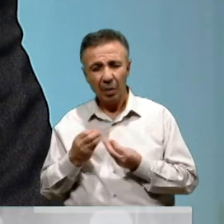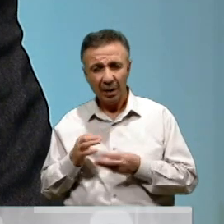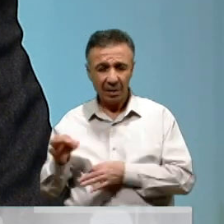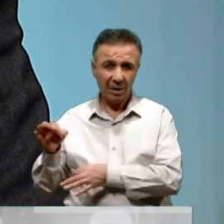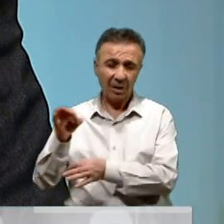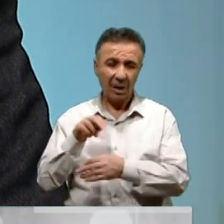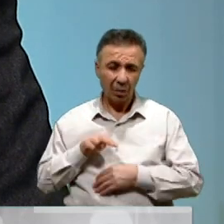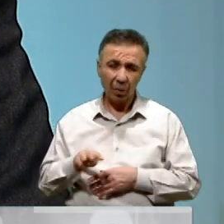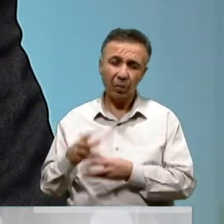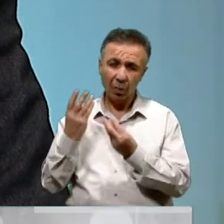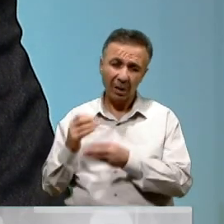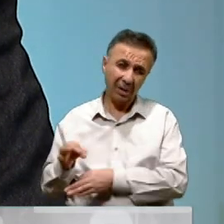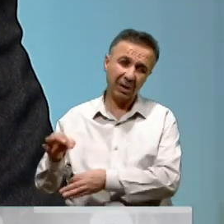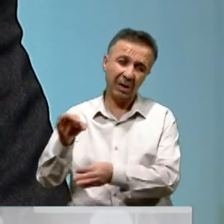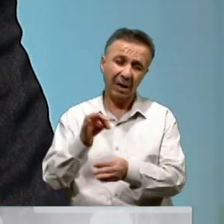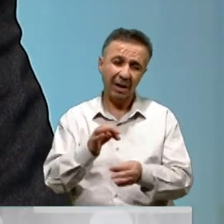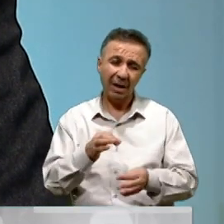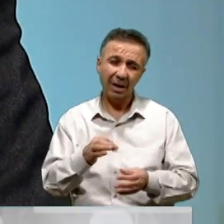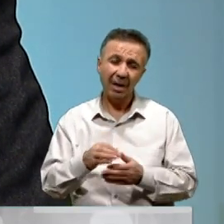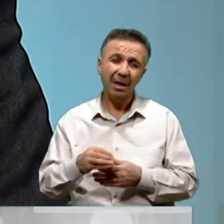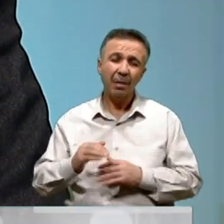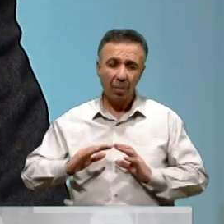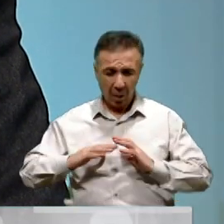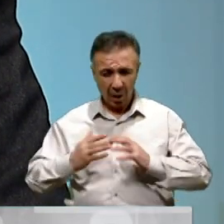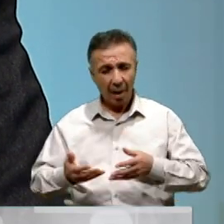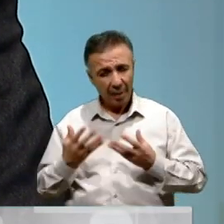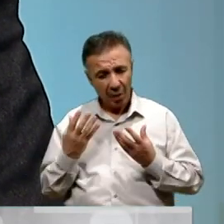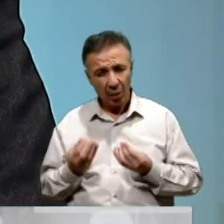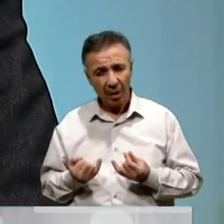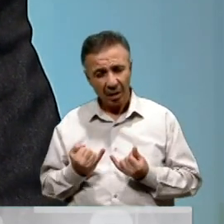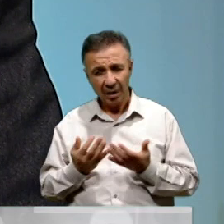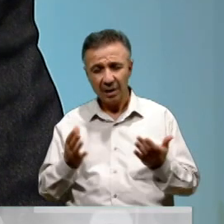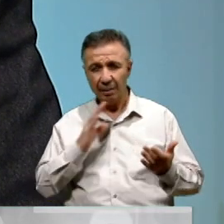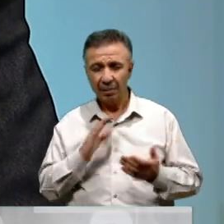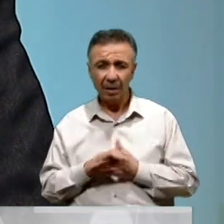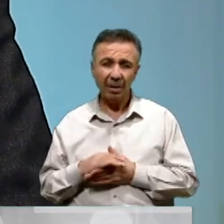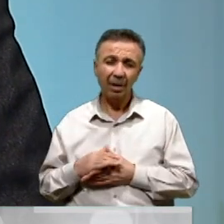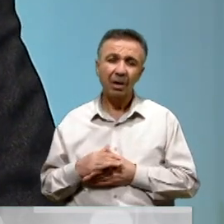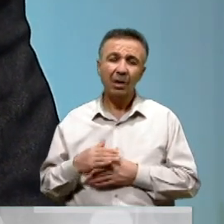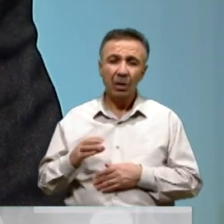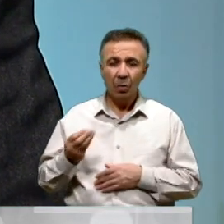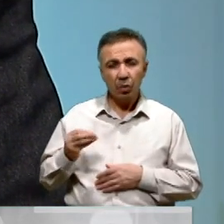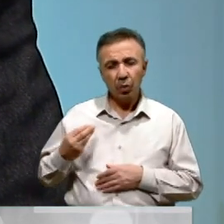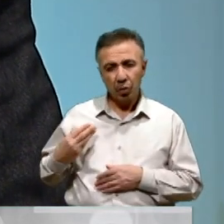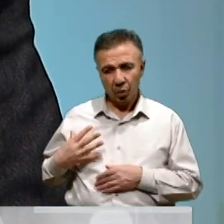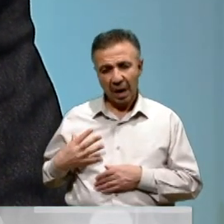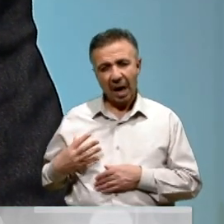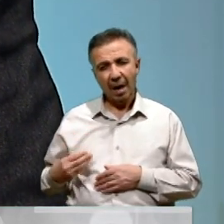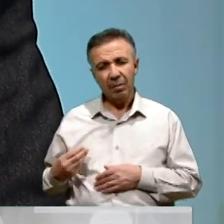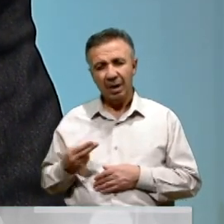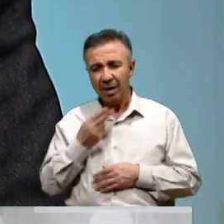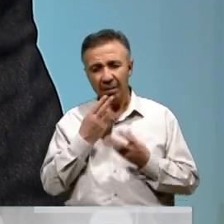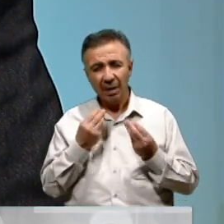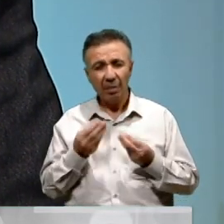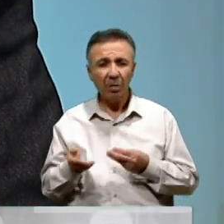dışında, yolcularımız dışında, işte hamile kardeşlerimiz var, emzikli, çocuk emziren hanımefendiler var.